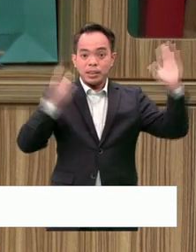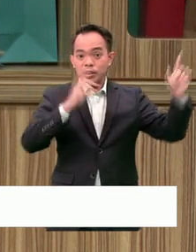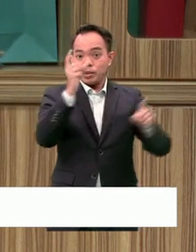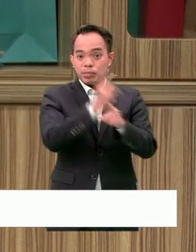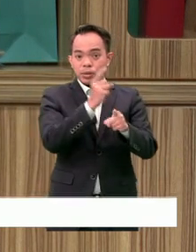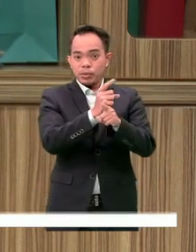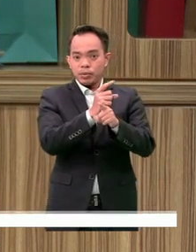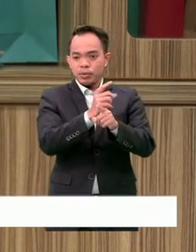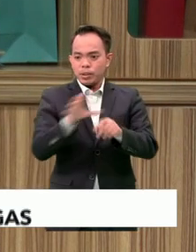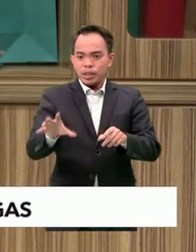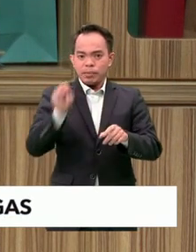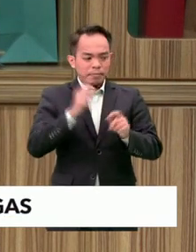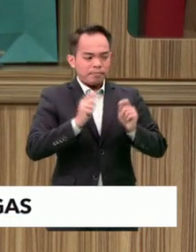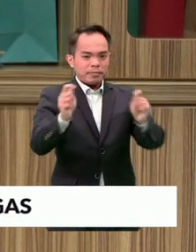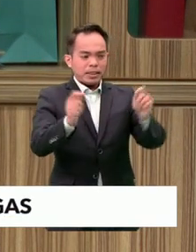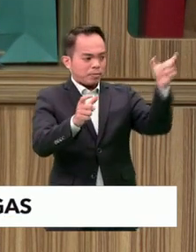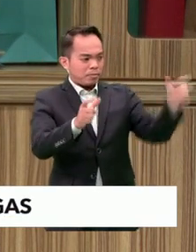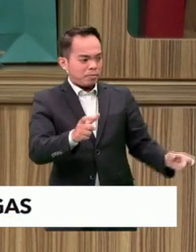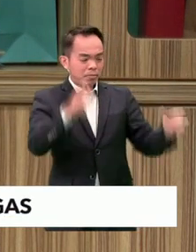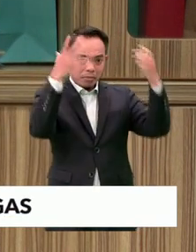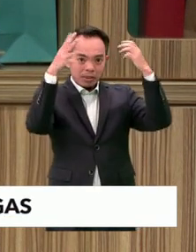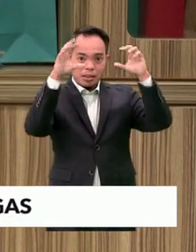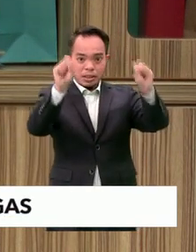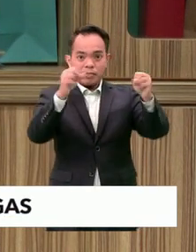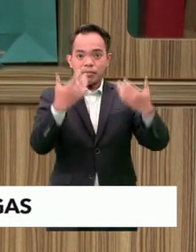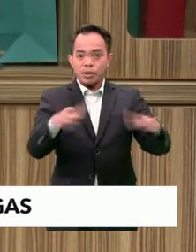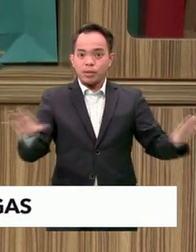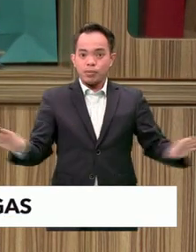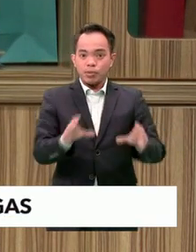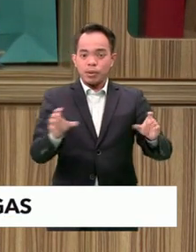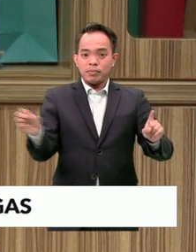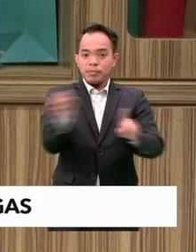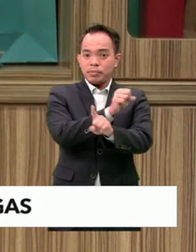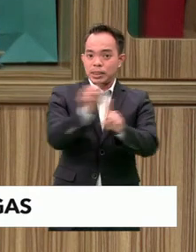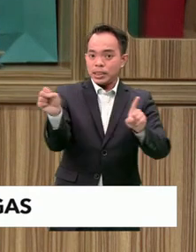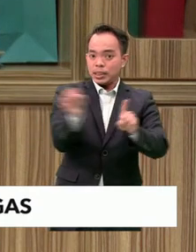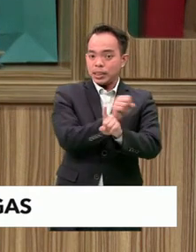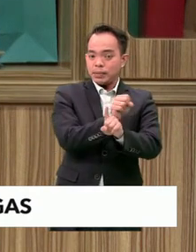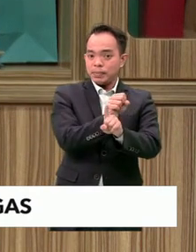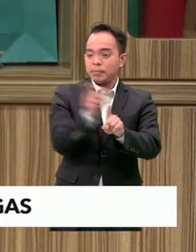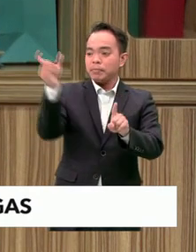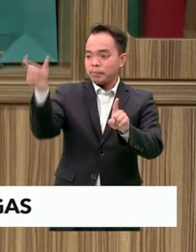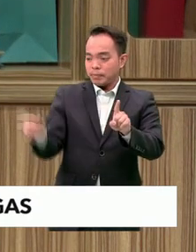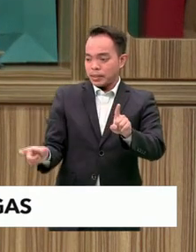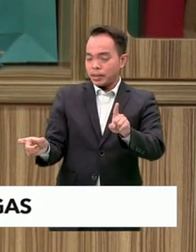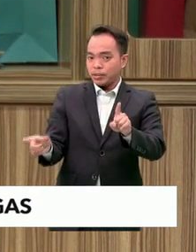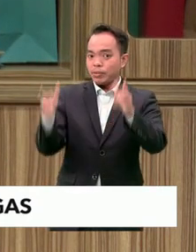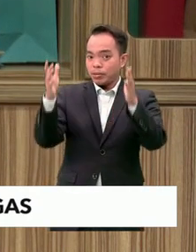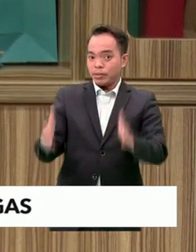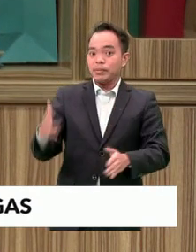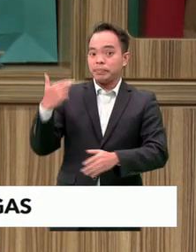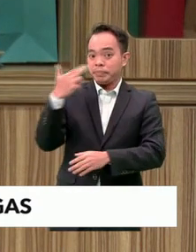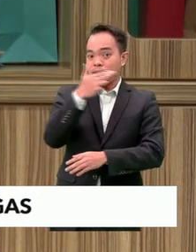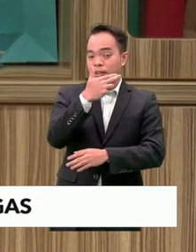ambil tindakan kepada majikan yang telah melakukan penderaan kepada pekerja